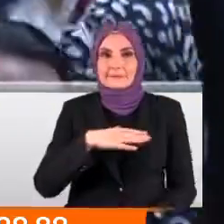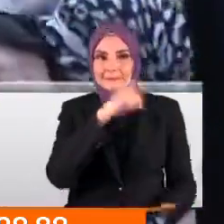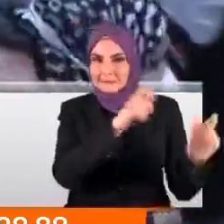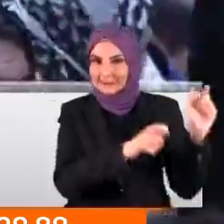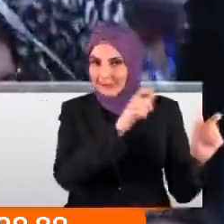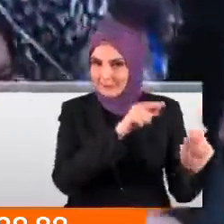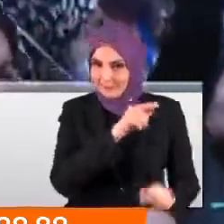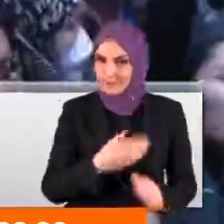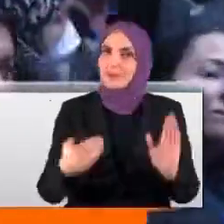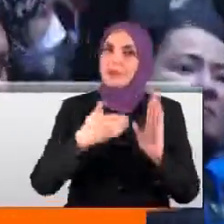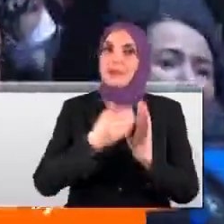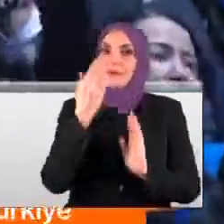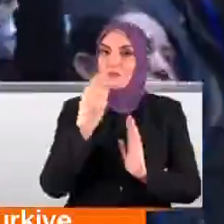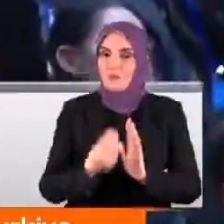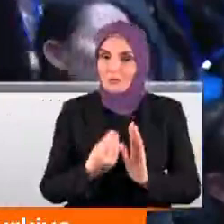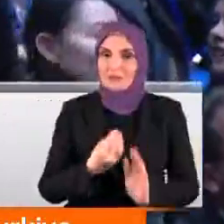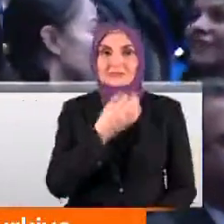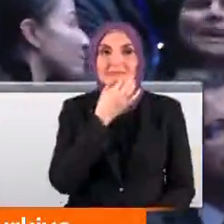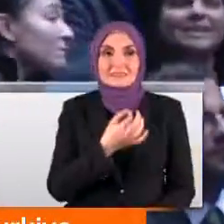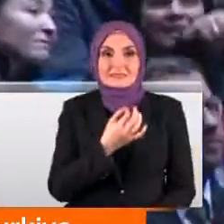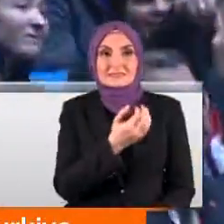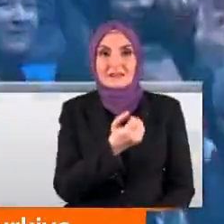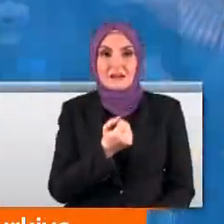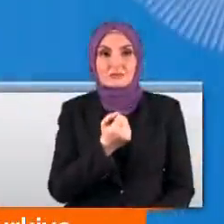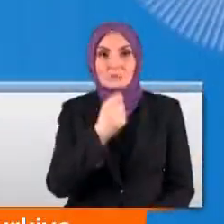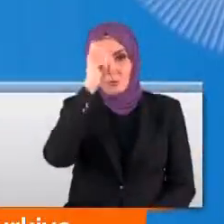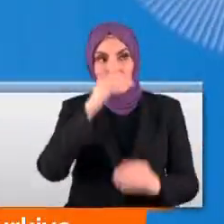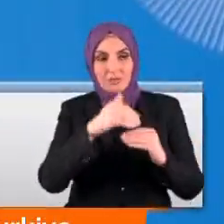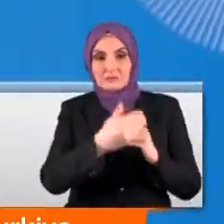aynı zamanda İcazeti yurt dışında arayan